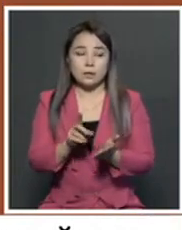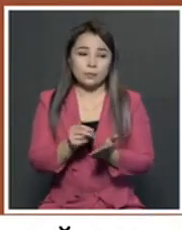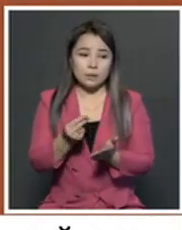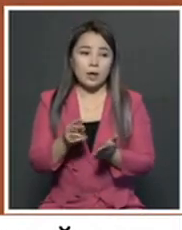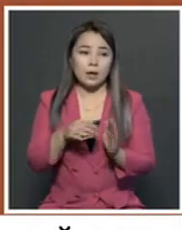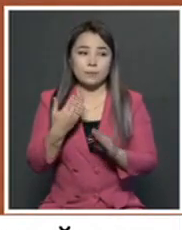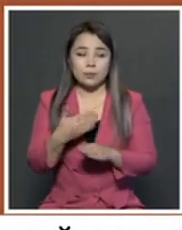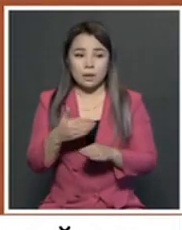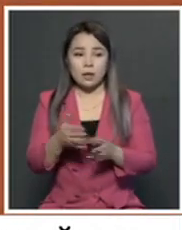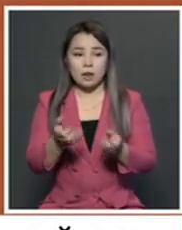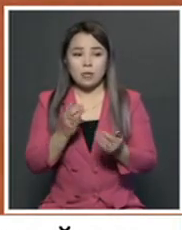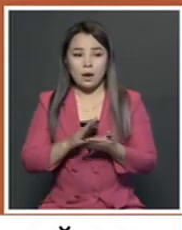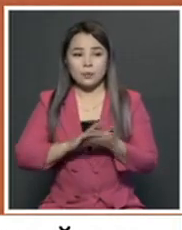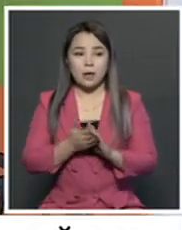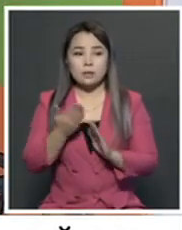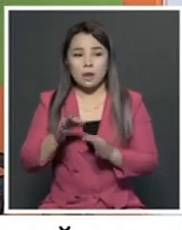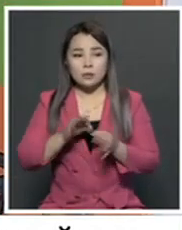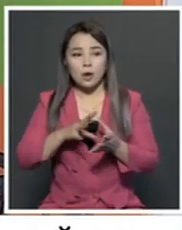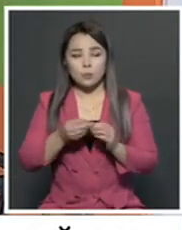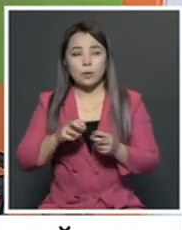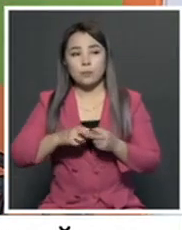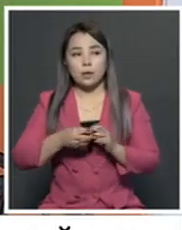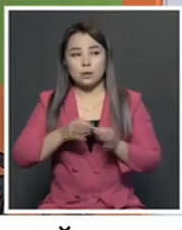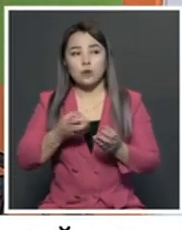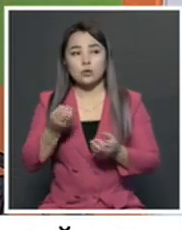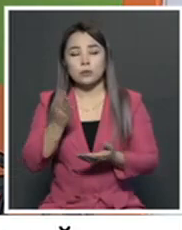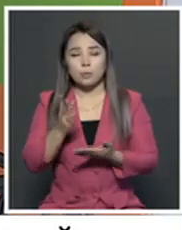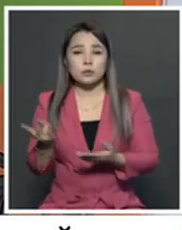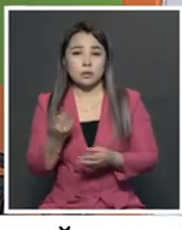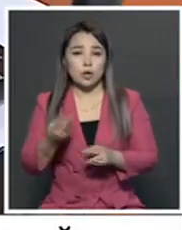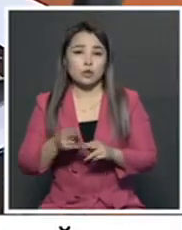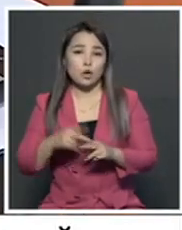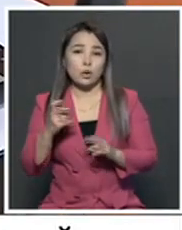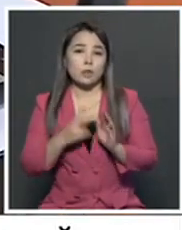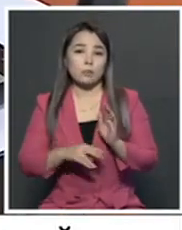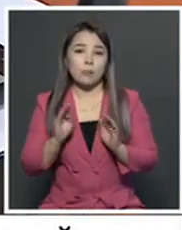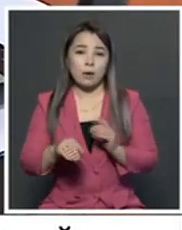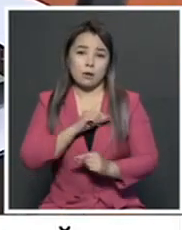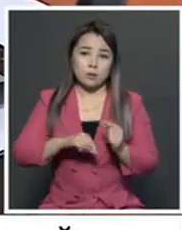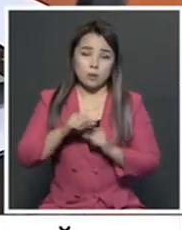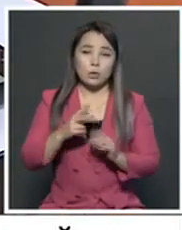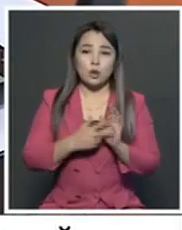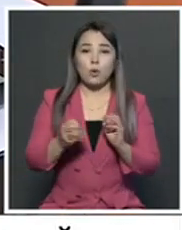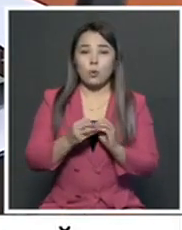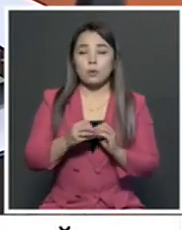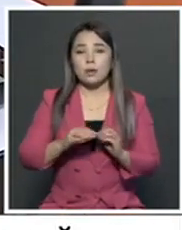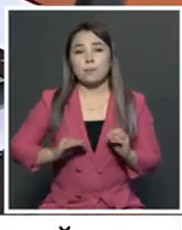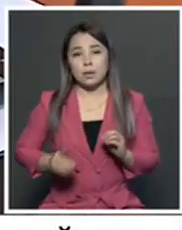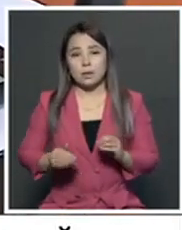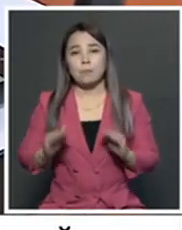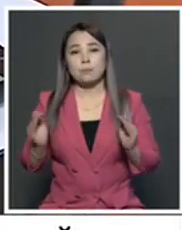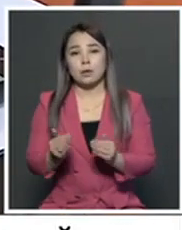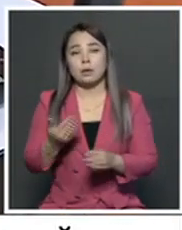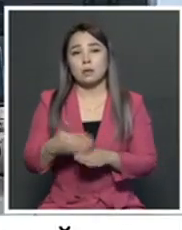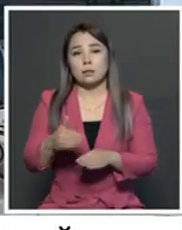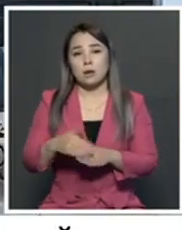тиісті шаралар қабылданып жатқанмен бұл салада түйткіл әлі де бар. Бүгінгі таңда 170 мың кәсіпкер және 810 мың жеке тұлға микроқаржы ұйымдарынан